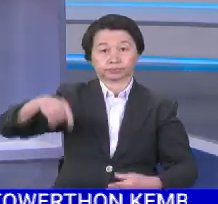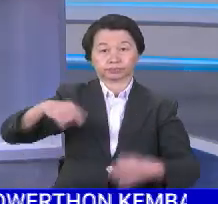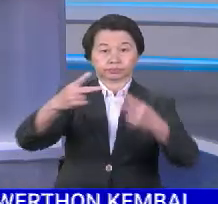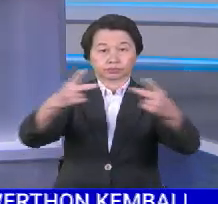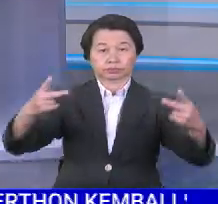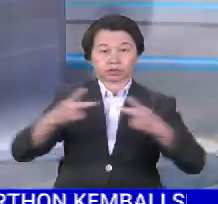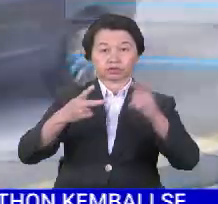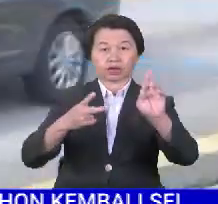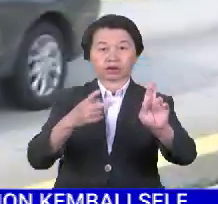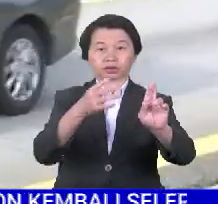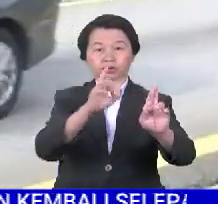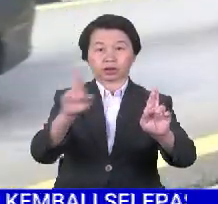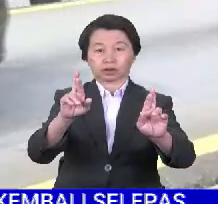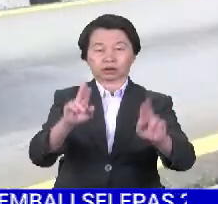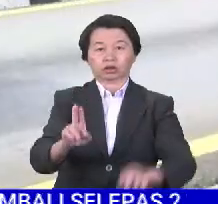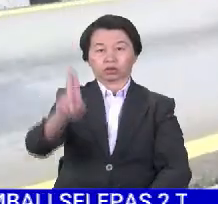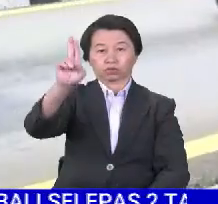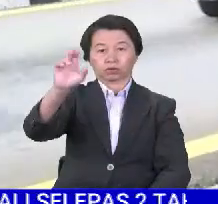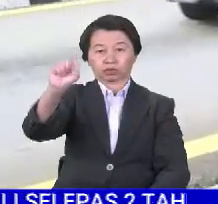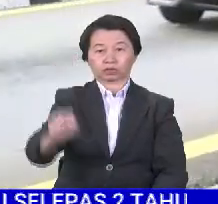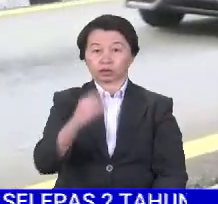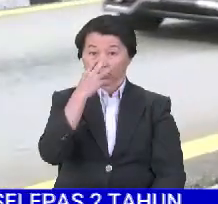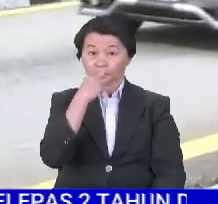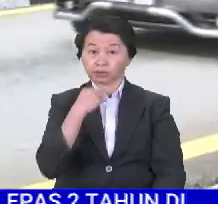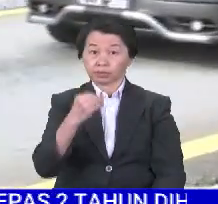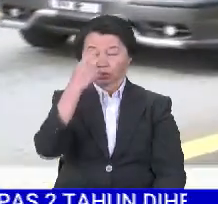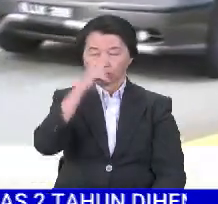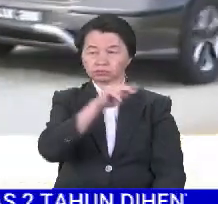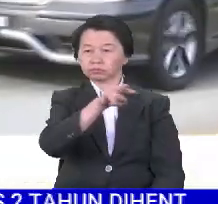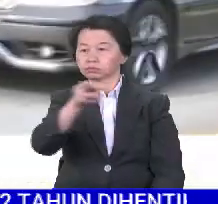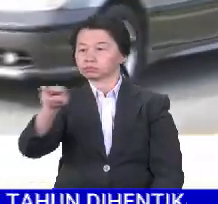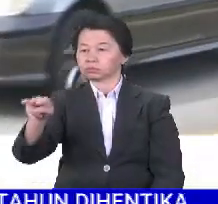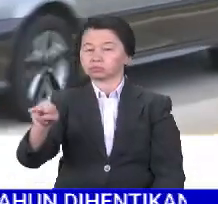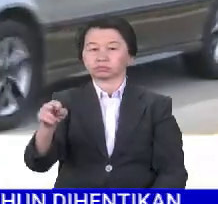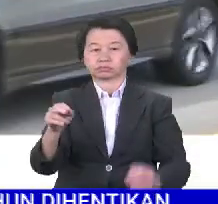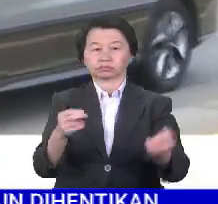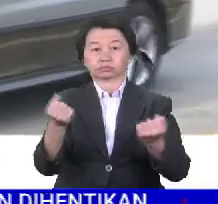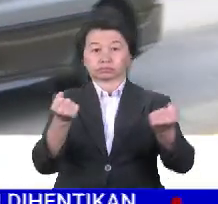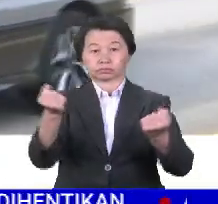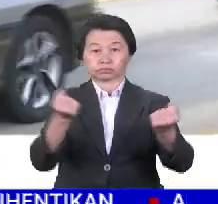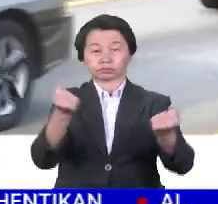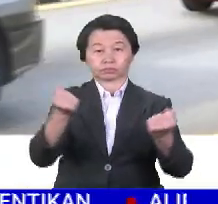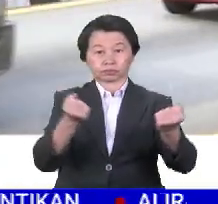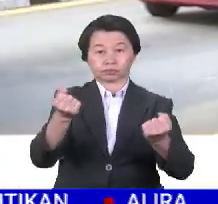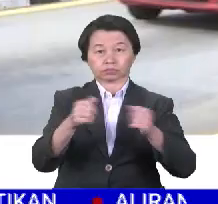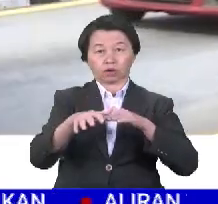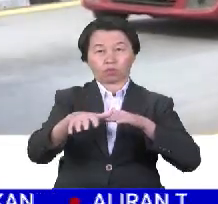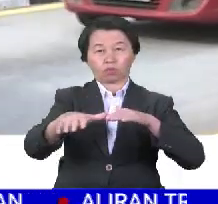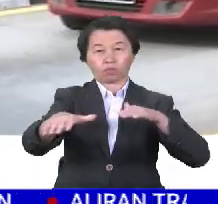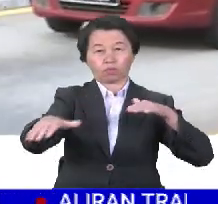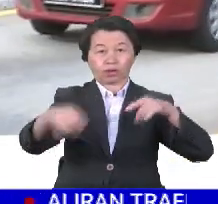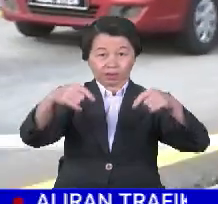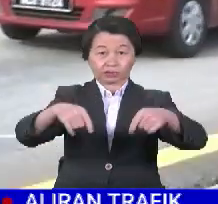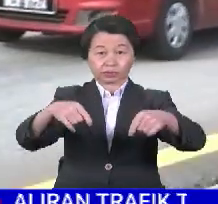kawasan Rehat dan Derawat arah utara Seremban Negeri Sembilan bagi meninjau keadaan semasa trafik di